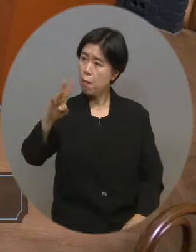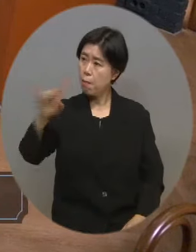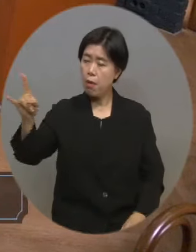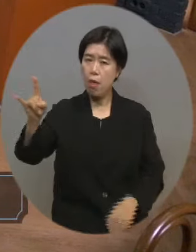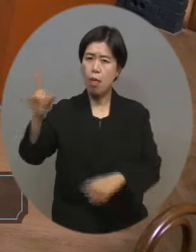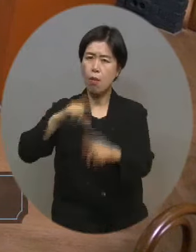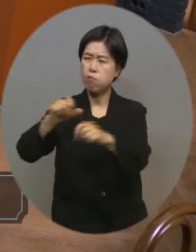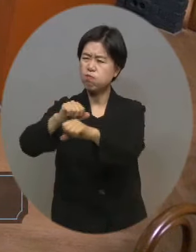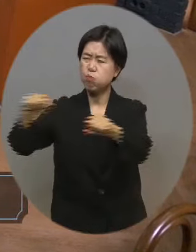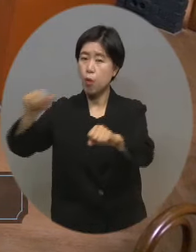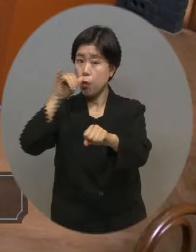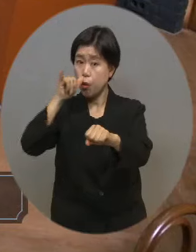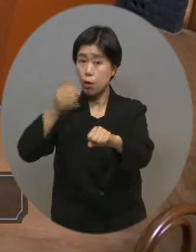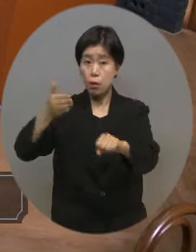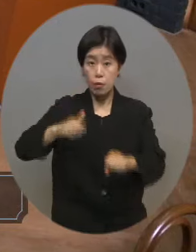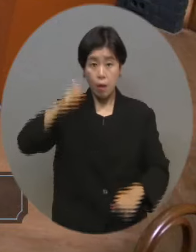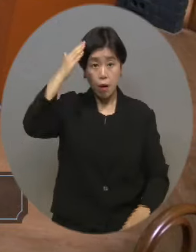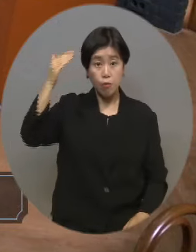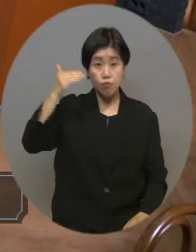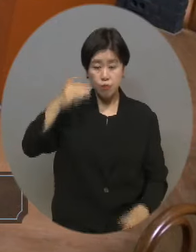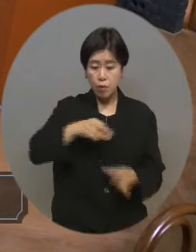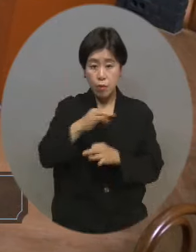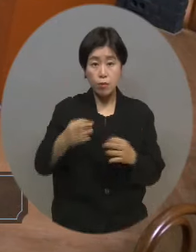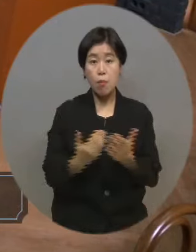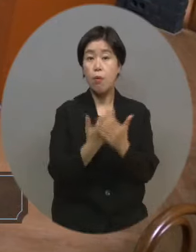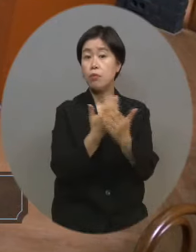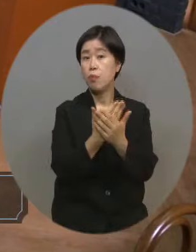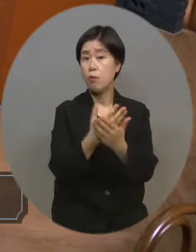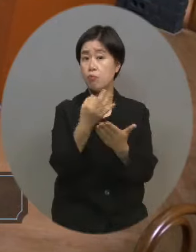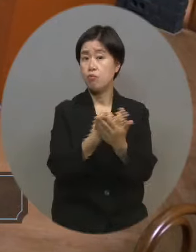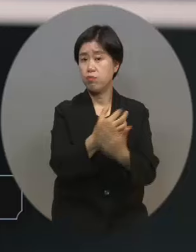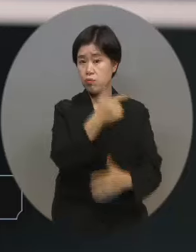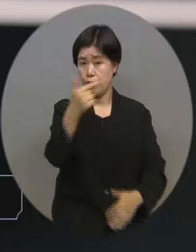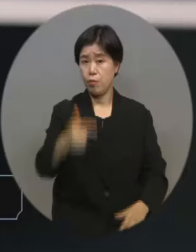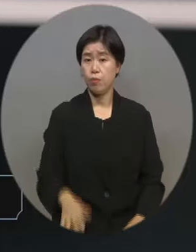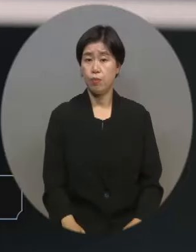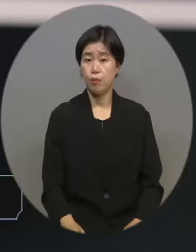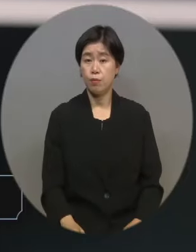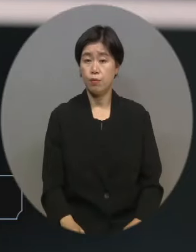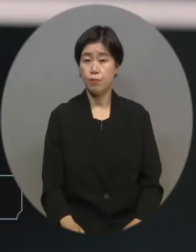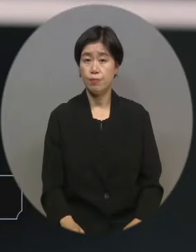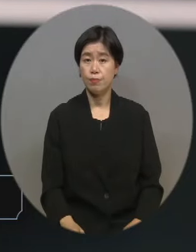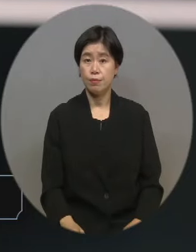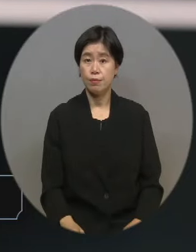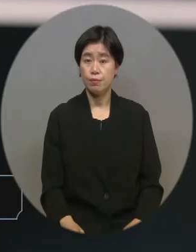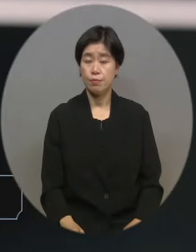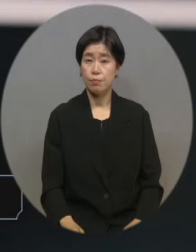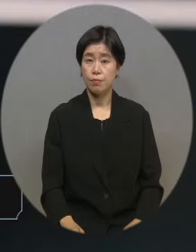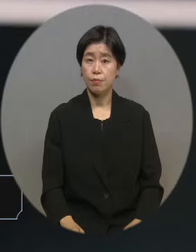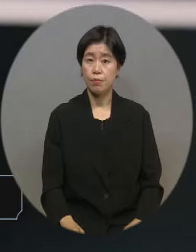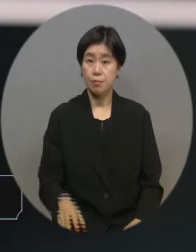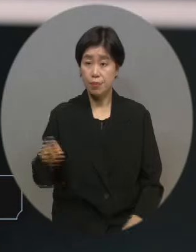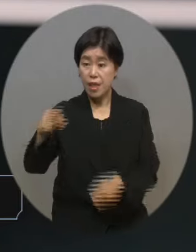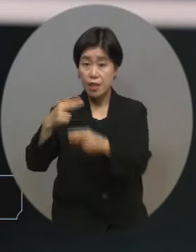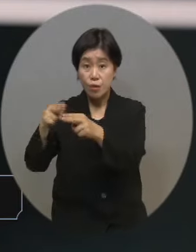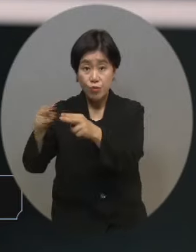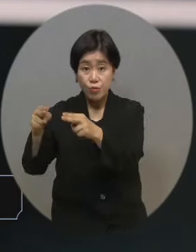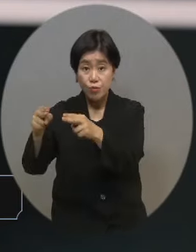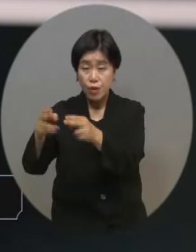버는 돈은 우리가 더 많은 애가 있고 어떤 애는 러시아가 더 많은데 러시아가 더 높은 애는 언제냐? 석유값이